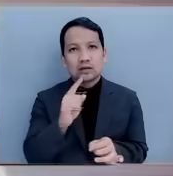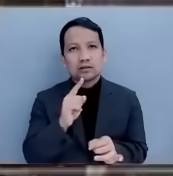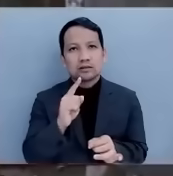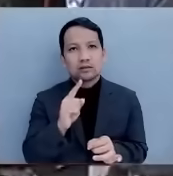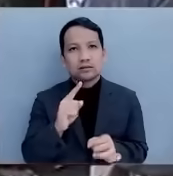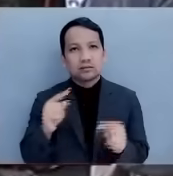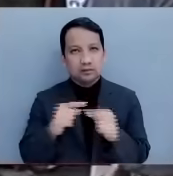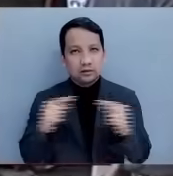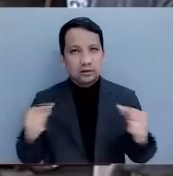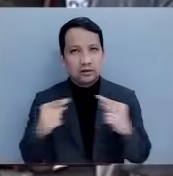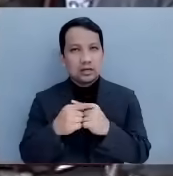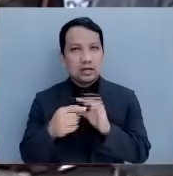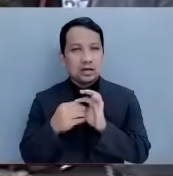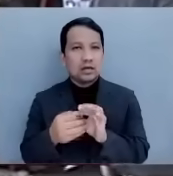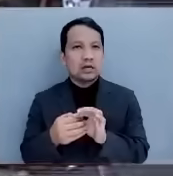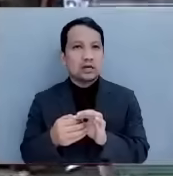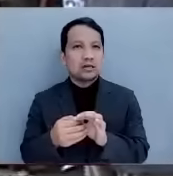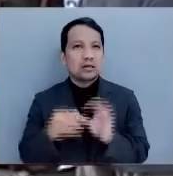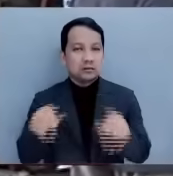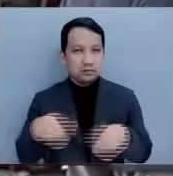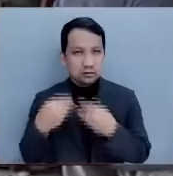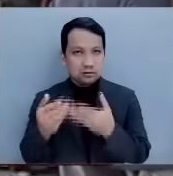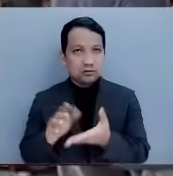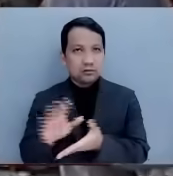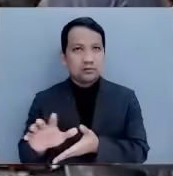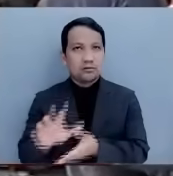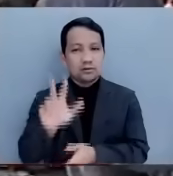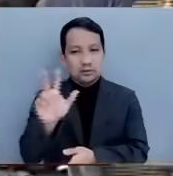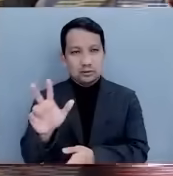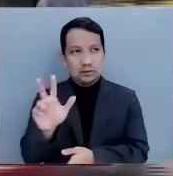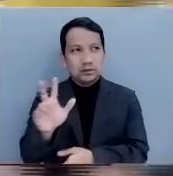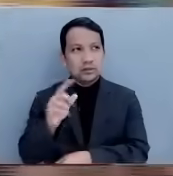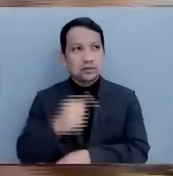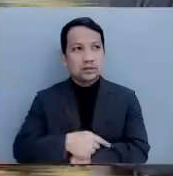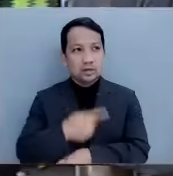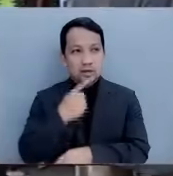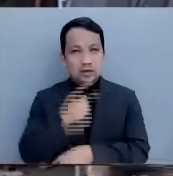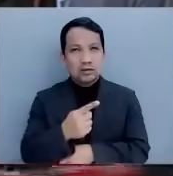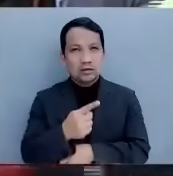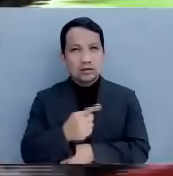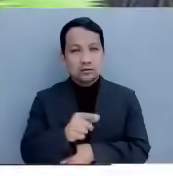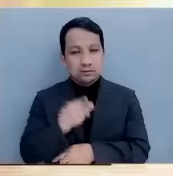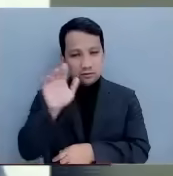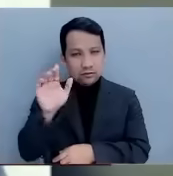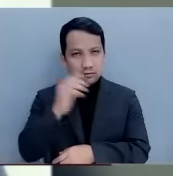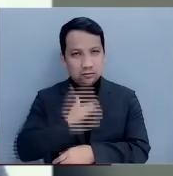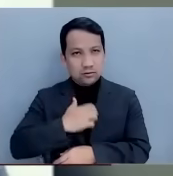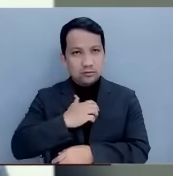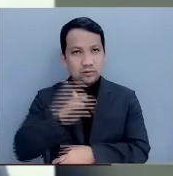yan. Binigyan naman ng 30 araw ang akusado na umapila sa korte.